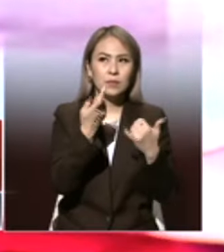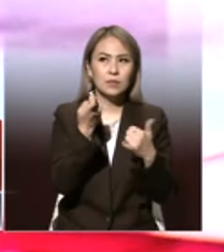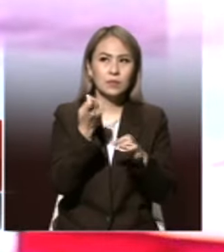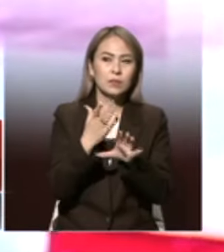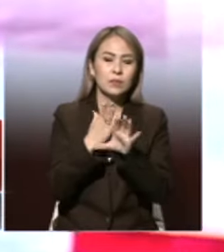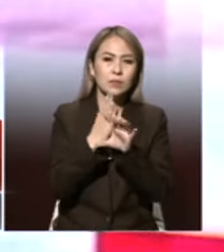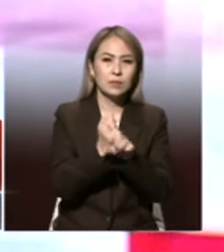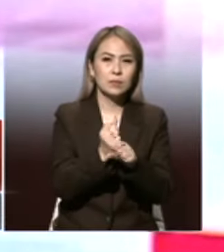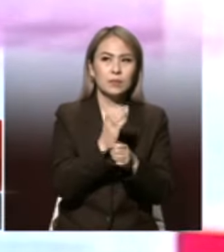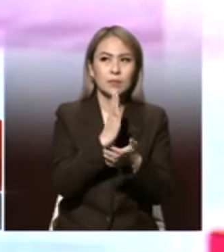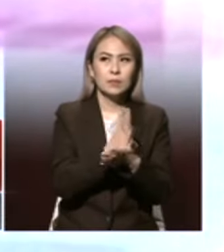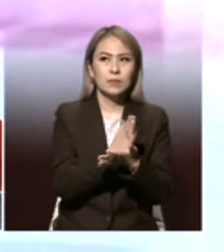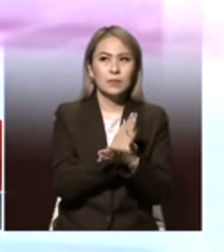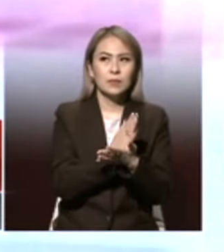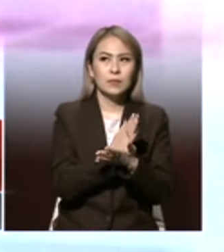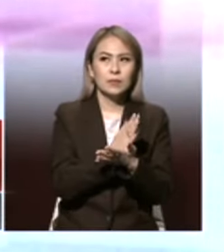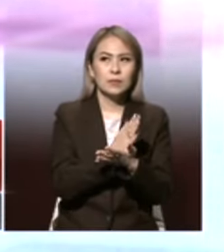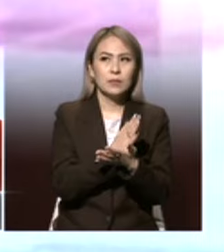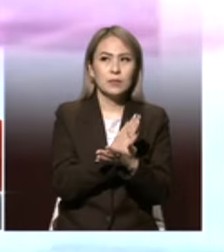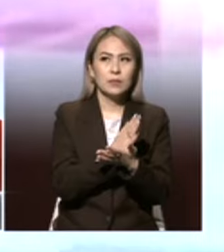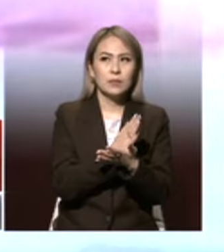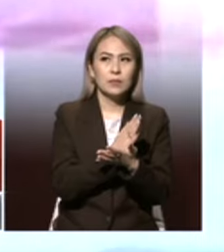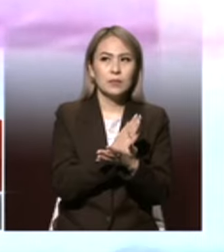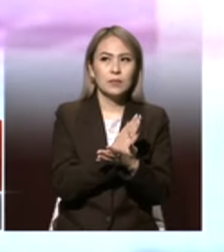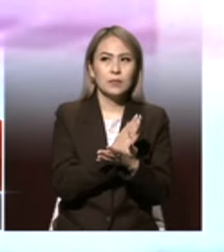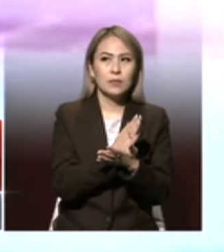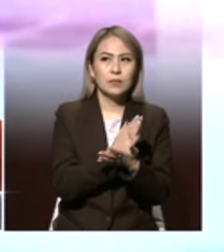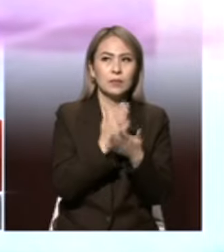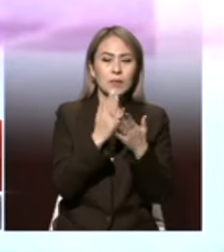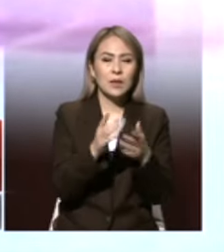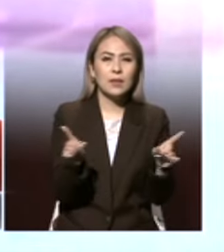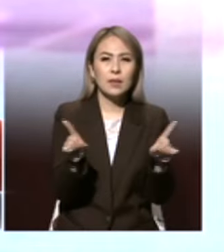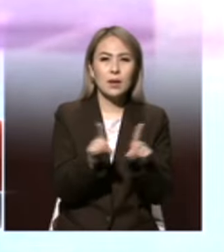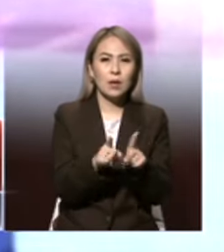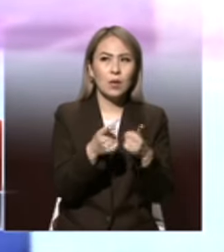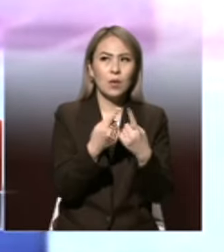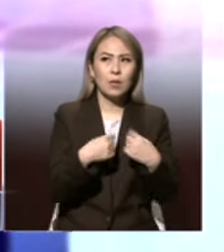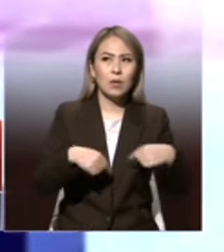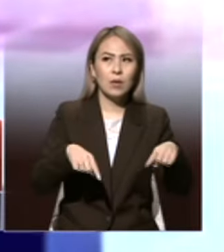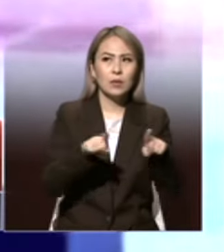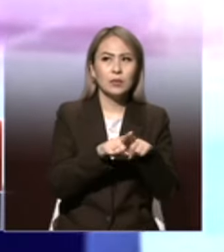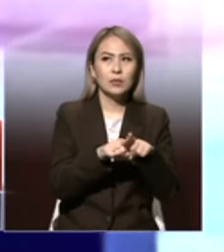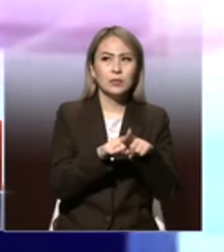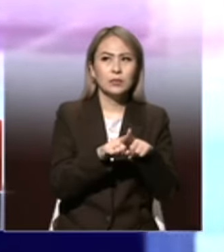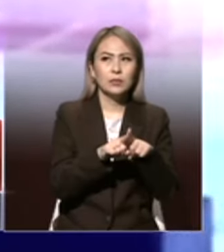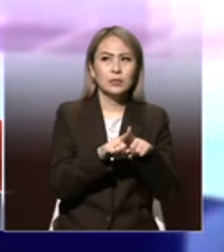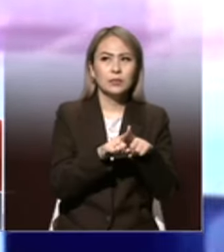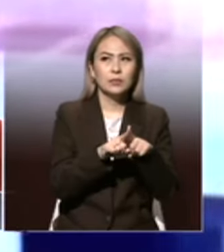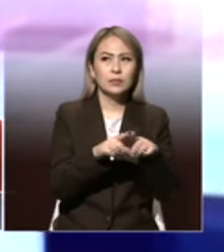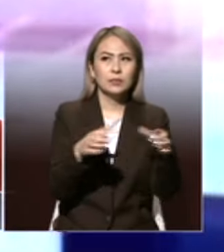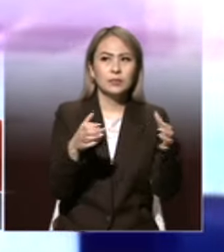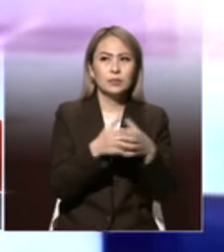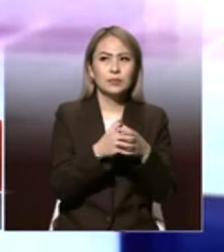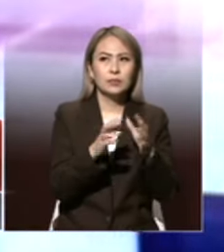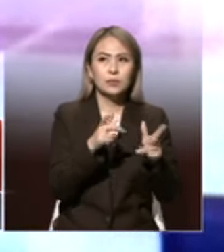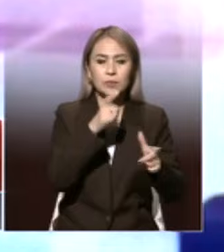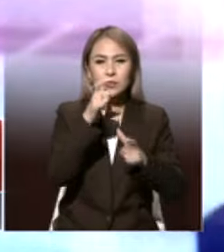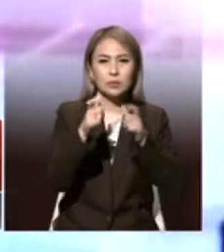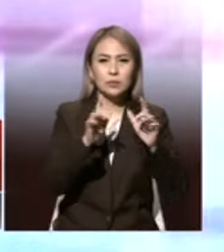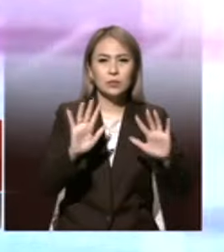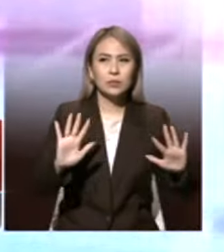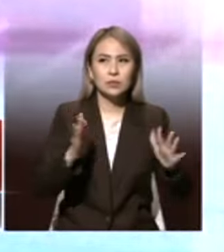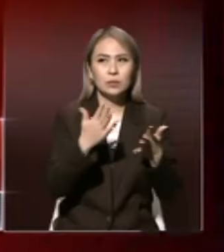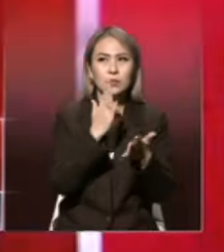азайған. Олай дәл қоғамдағы, қоғамдағы дәл осындай шу